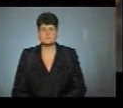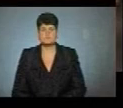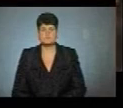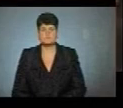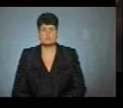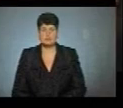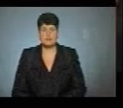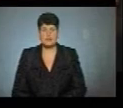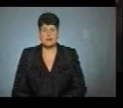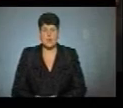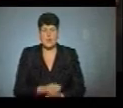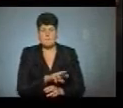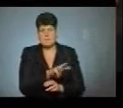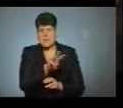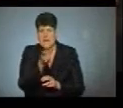Обризгую в під'їзді,